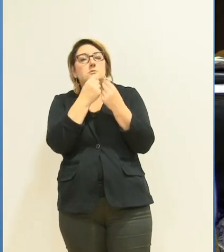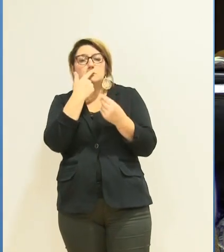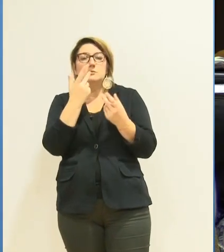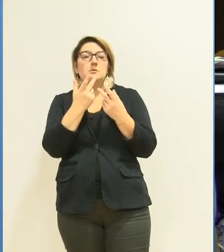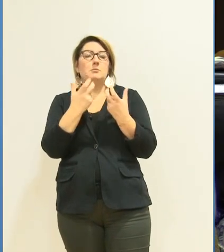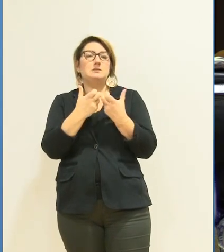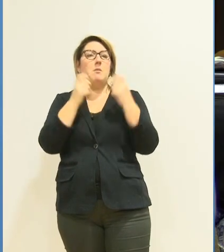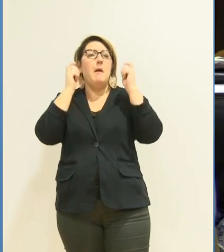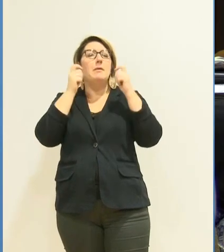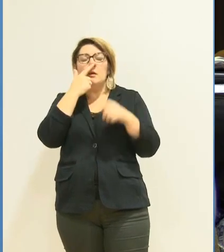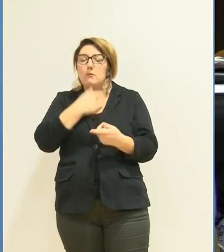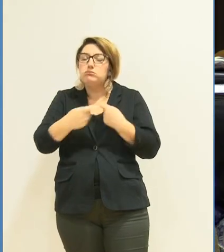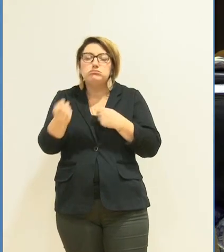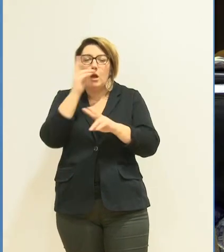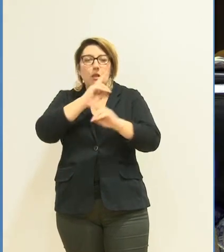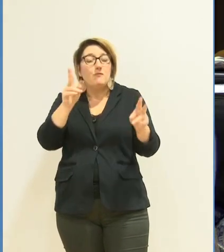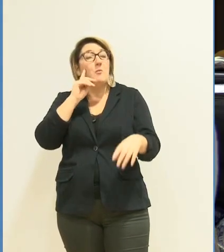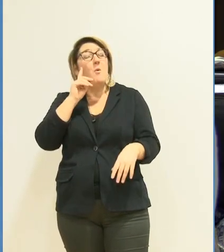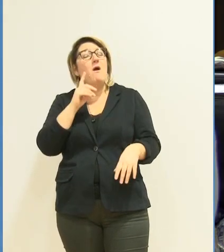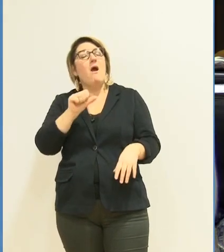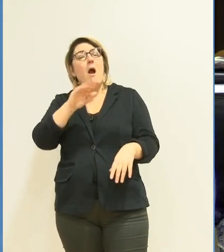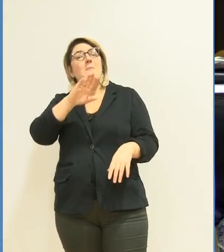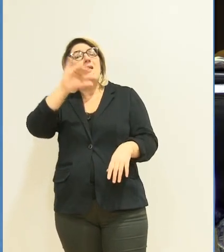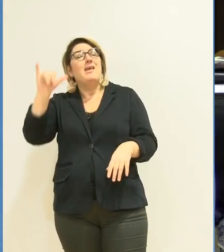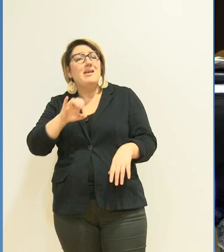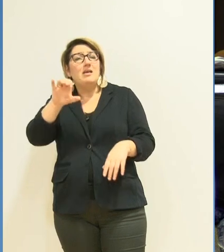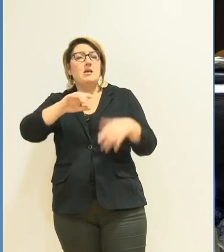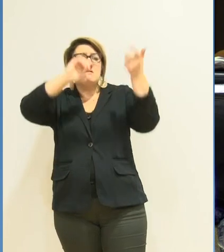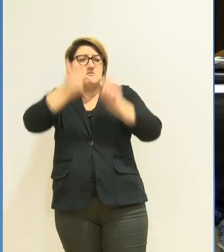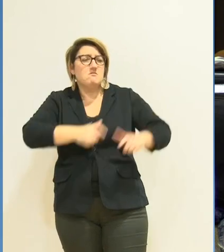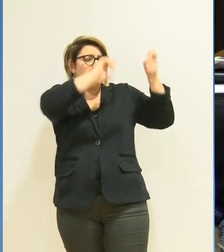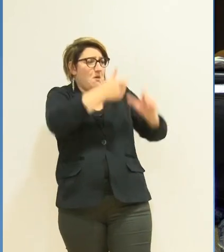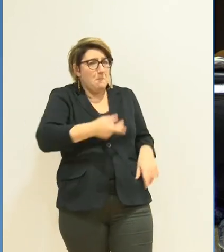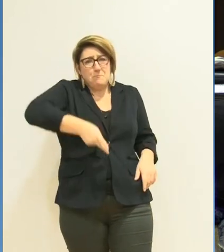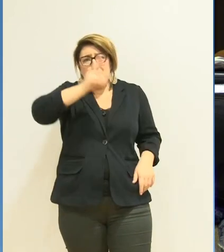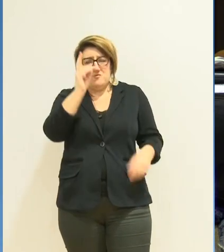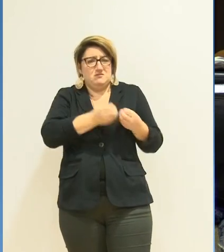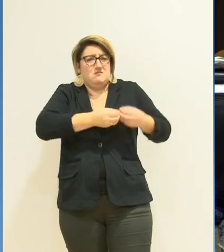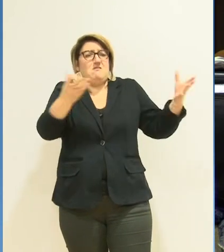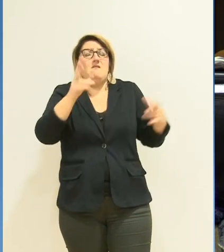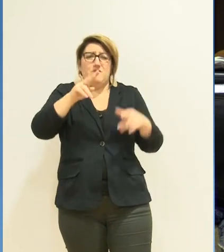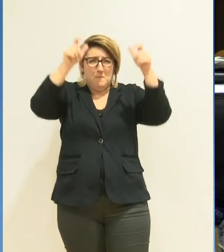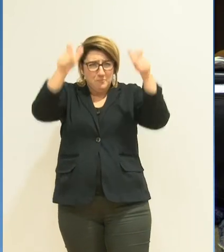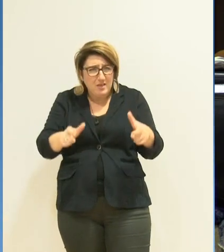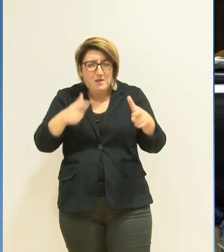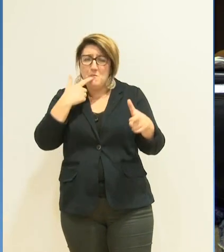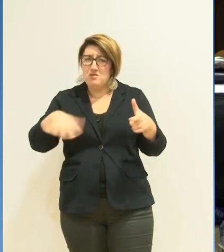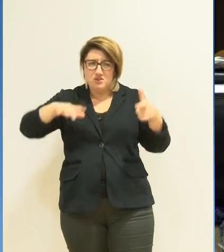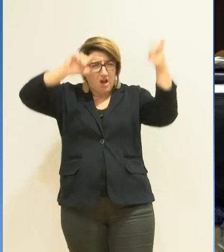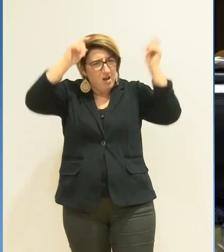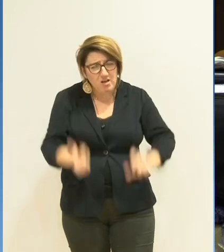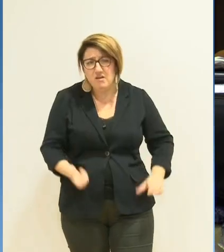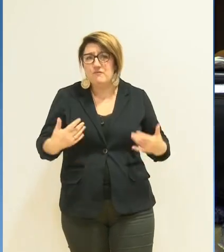de l'abbaye n'est pas comparable dans la mesure où il ya de plus grands volumes de démolition à la cité de l'abbaye où il ya des débats des bâtiments d'ailleurs qui ont déjà été démolis